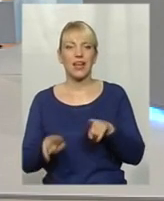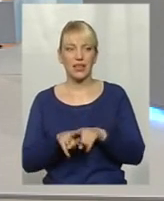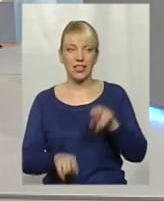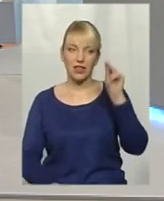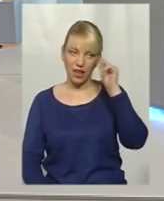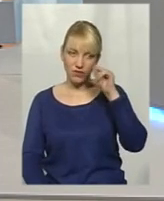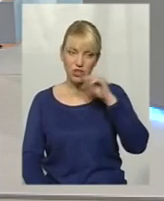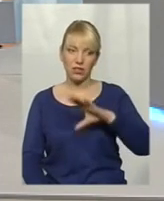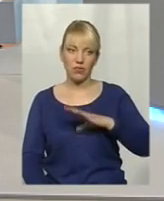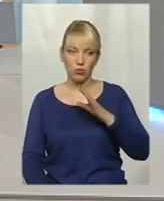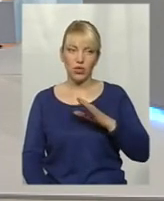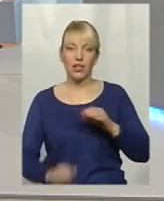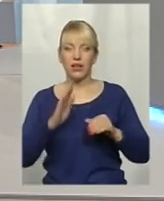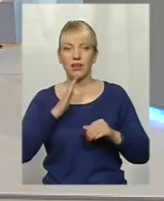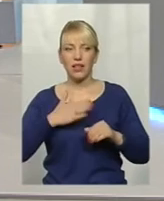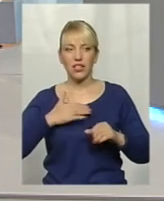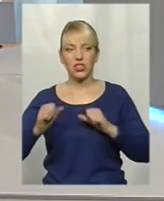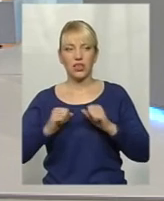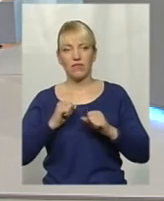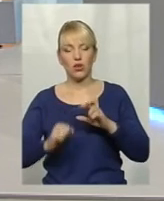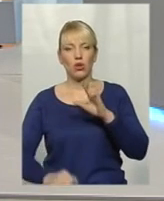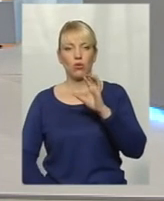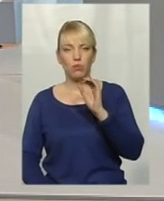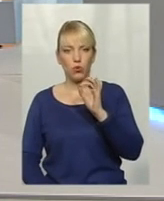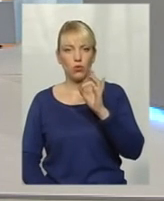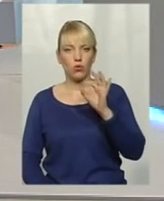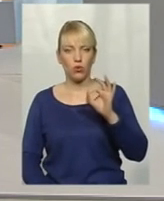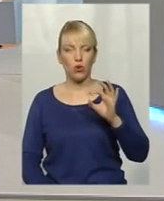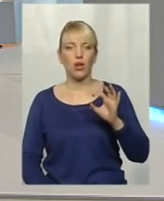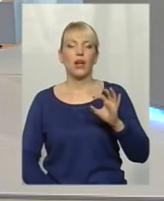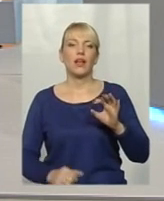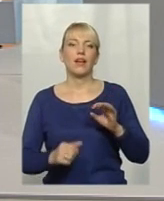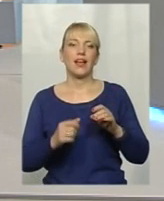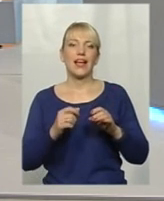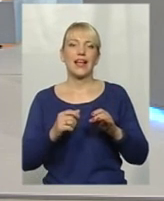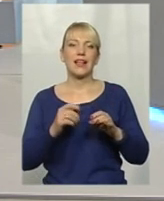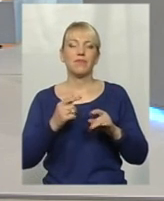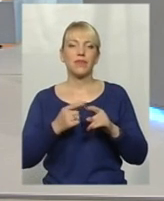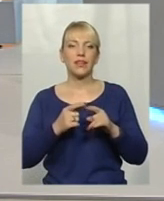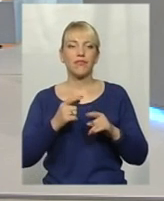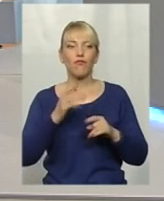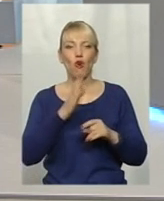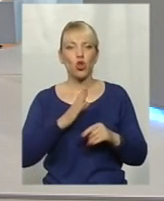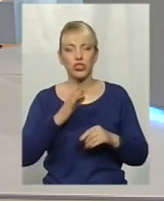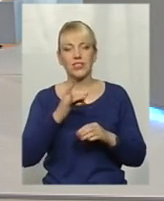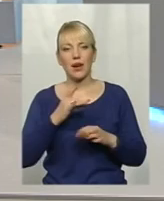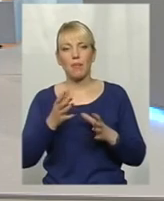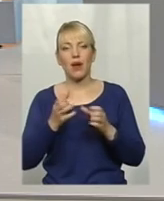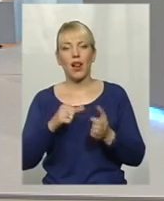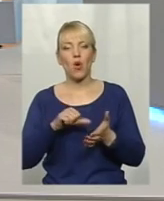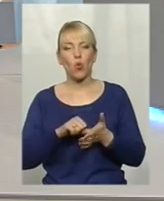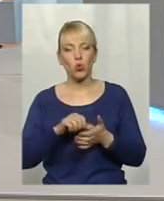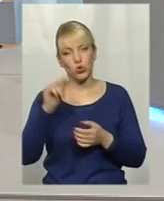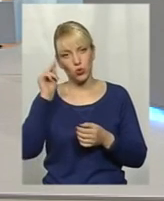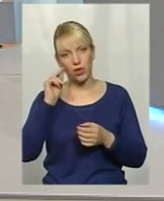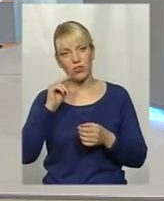наші керівник бюро в Волочиському районі брала участь в такому навчанні. Взагалі, центри і працівники бюро,